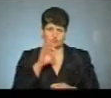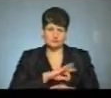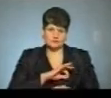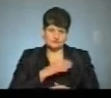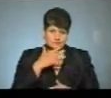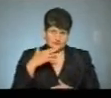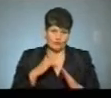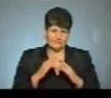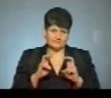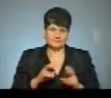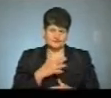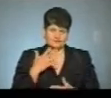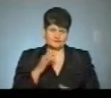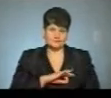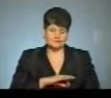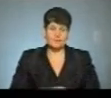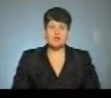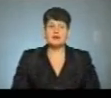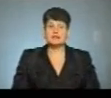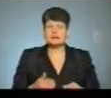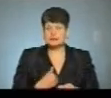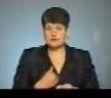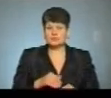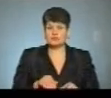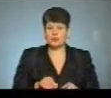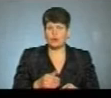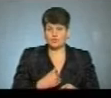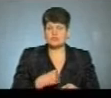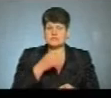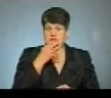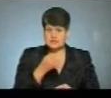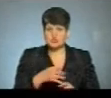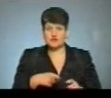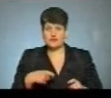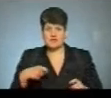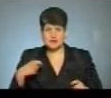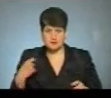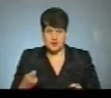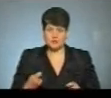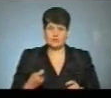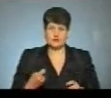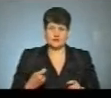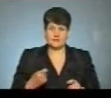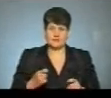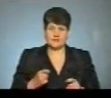і водовідведення. Також хочу зазначити, що відтерміновано до закінчення карантину, до періоду